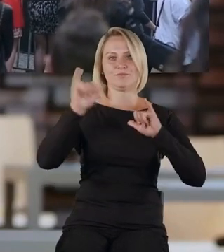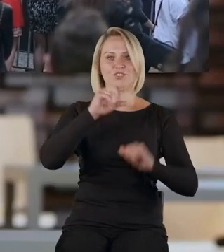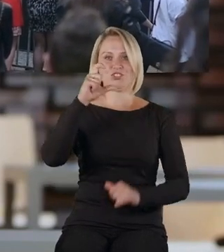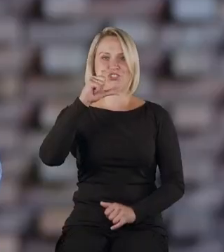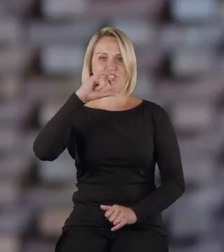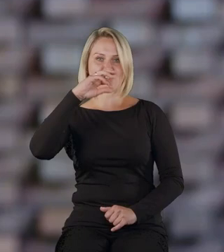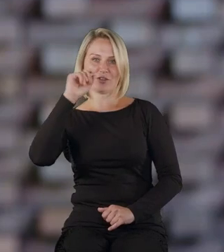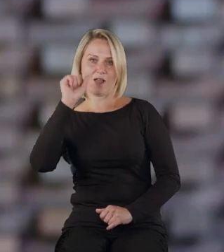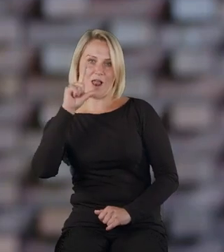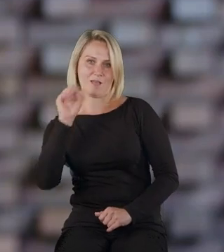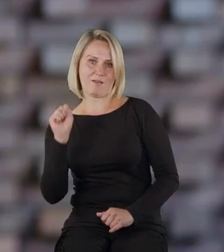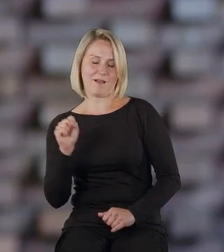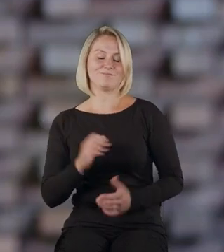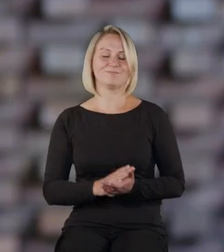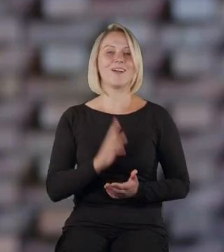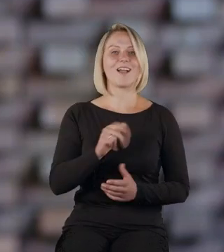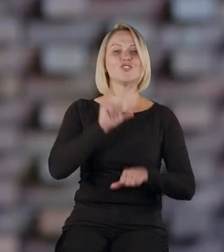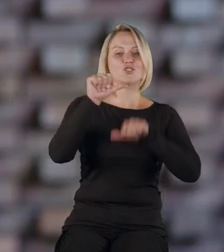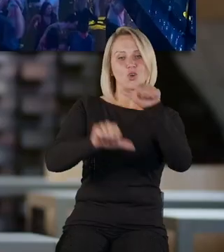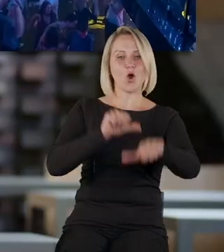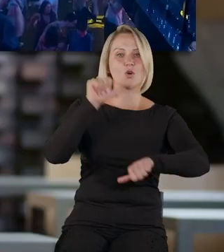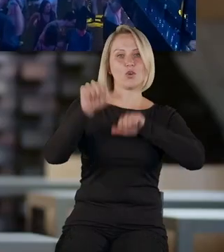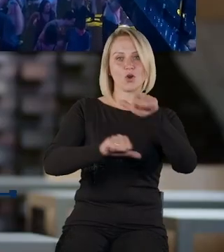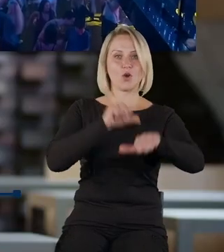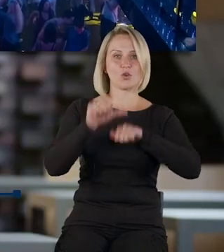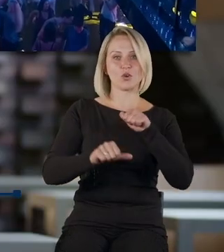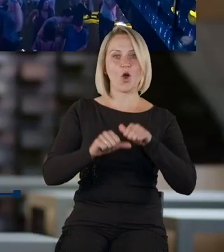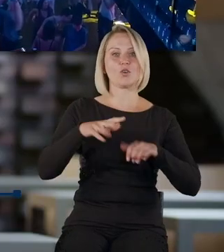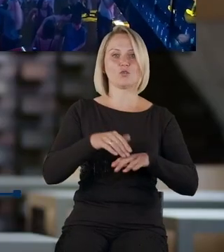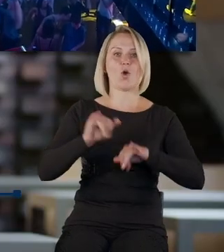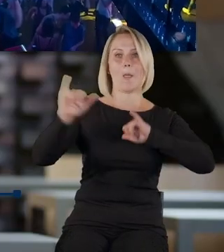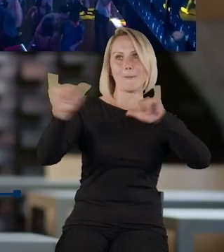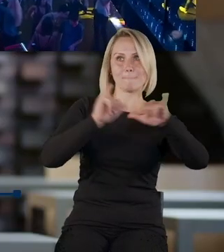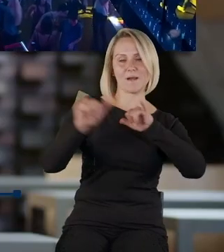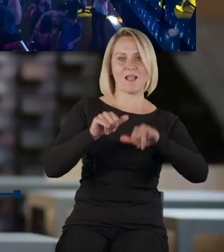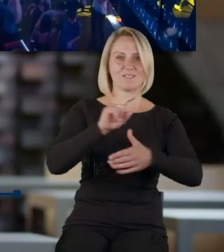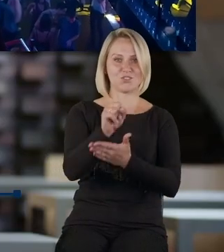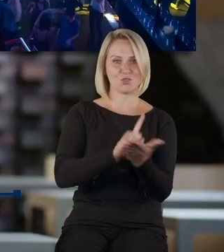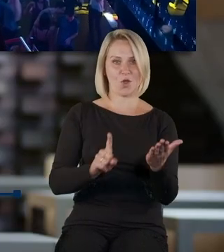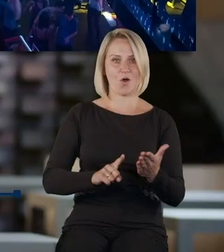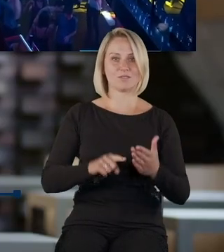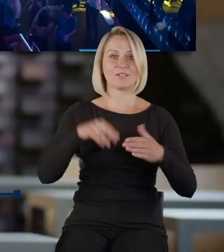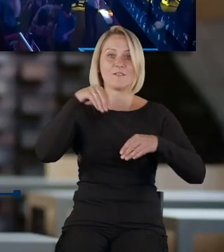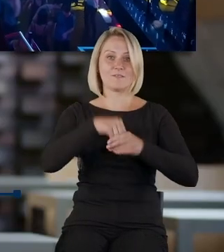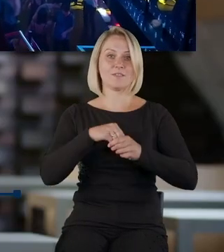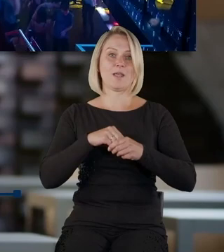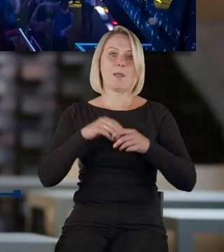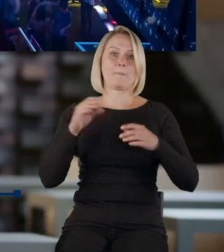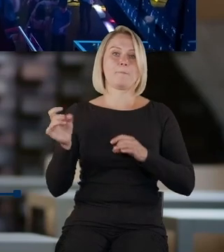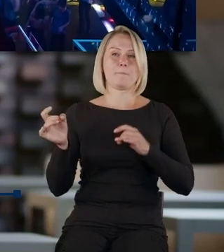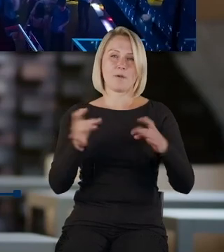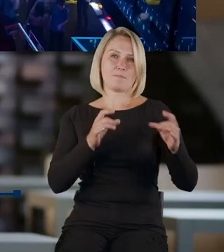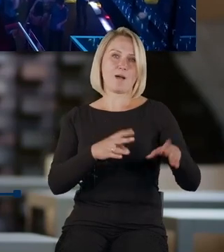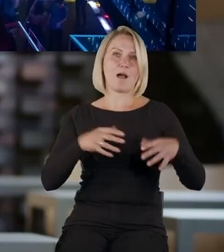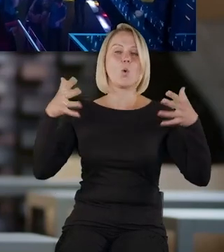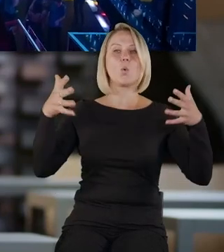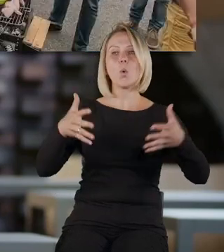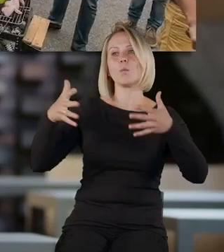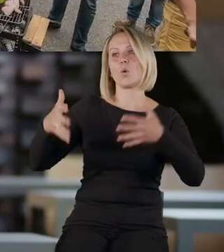Cieszynalia. Każdy rok akademicki rozpoczynają od Trzęsiny Śląska. Jest to seria imprez w największych katowickich